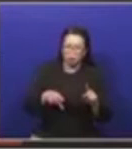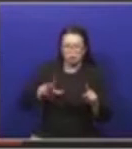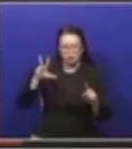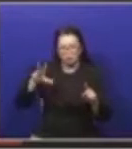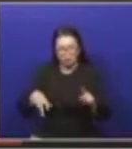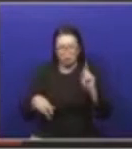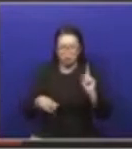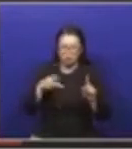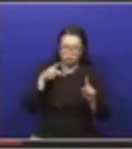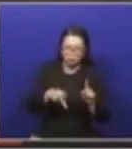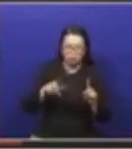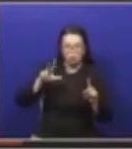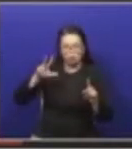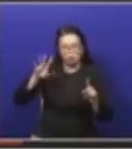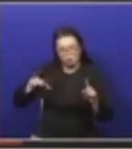มีเรื่องแผนที่นี้พูดกันยาวครับแต่ผมจะเล่าให้ฟังแบบสั้นๆ